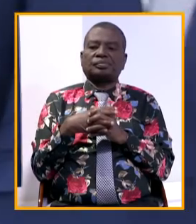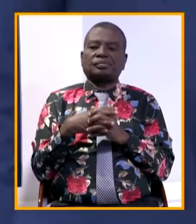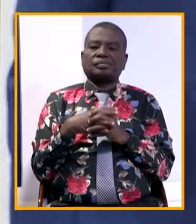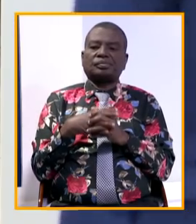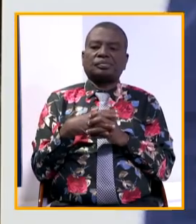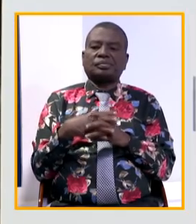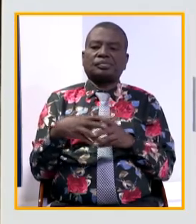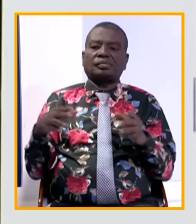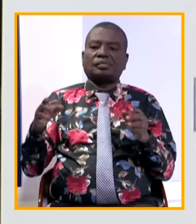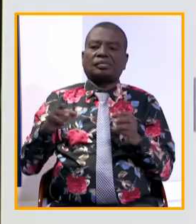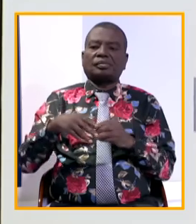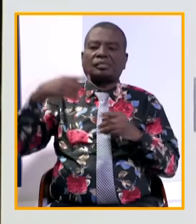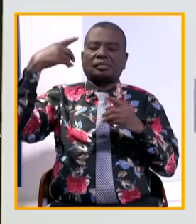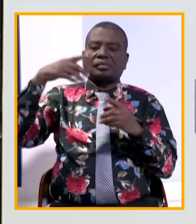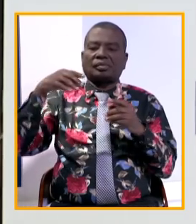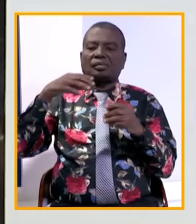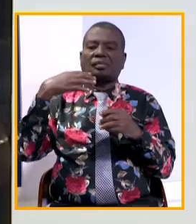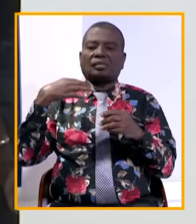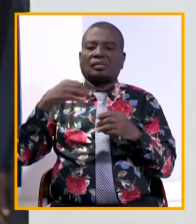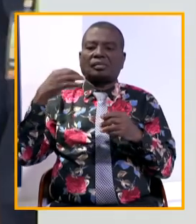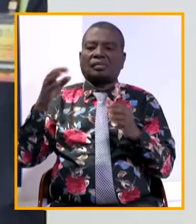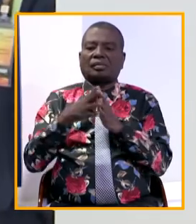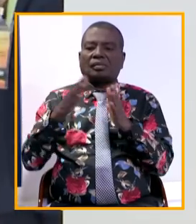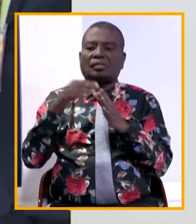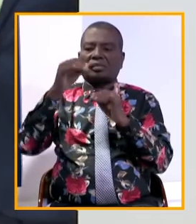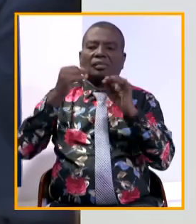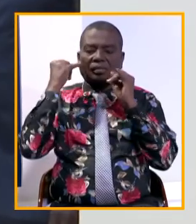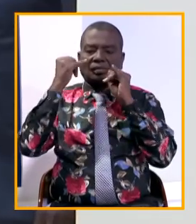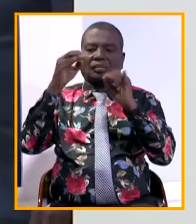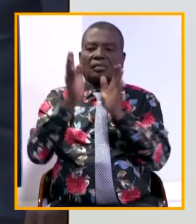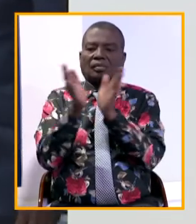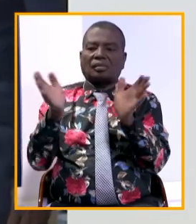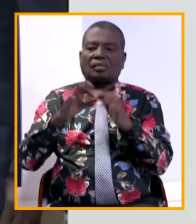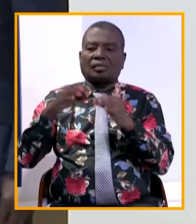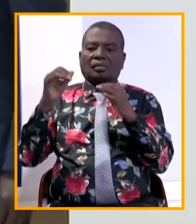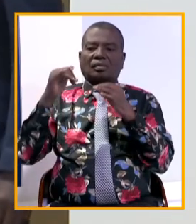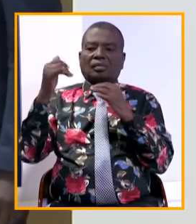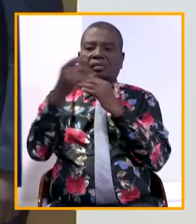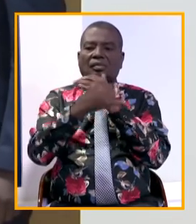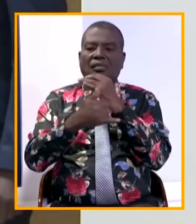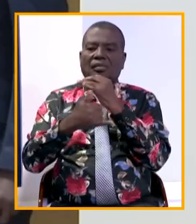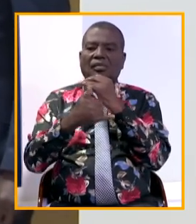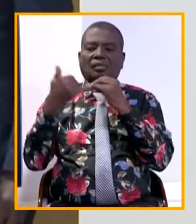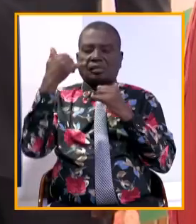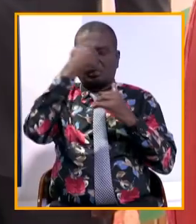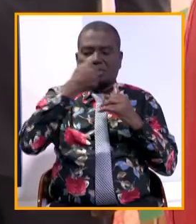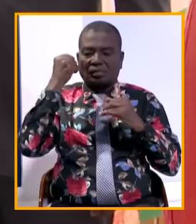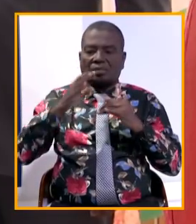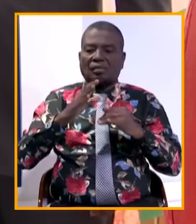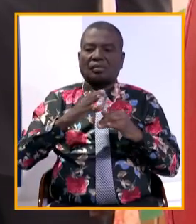À la tête d'une délégation du FIGE, Forum des inspections générales d'État d'Afrique et institutions